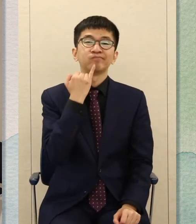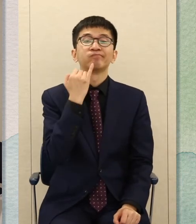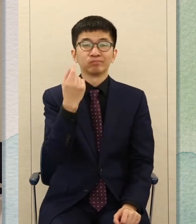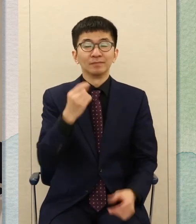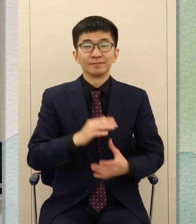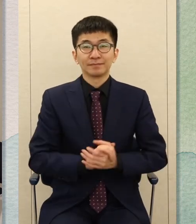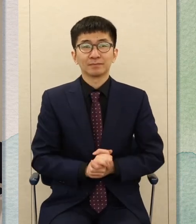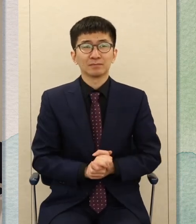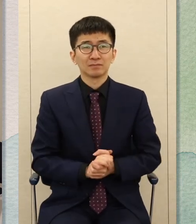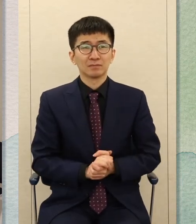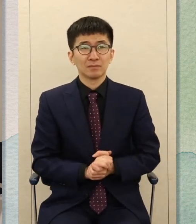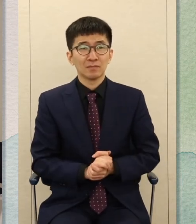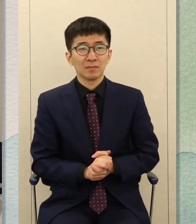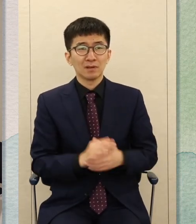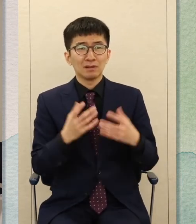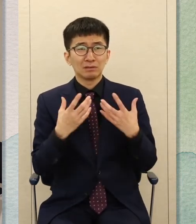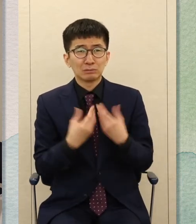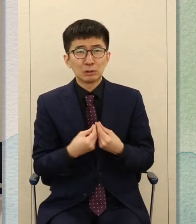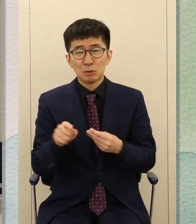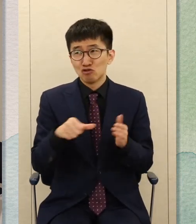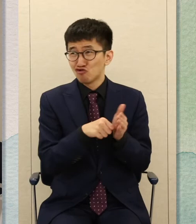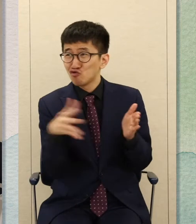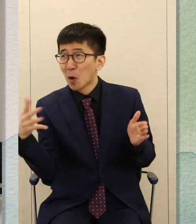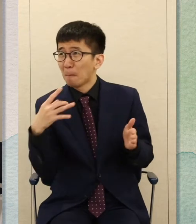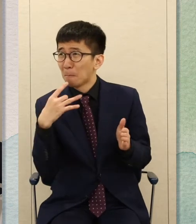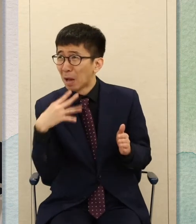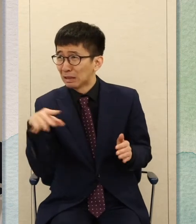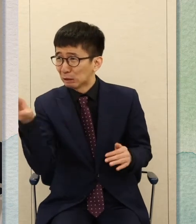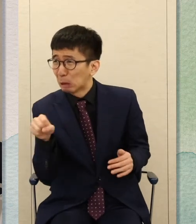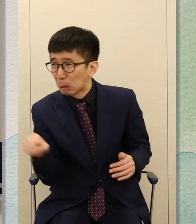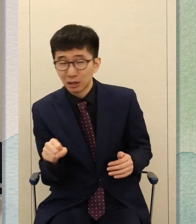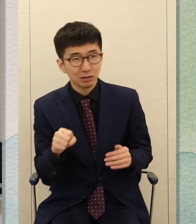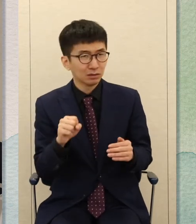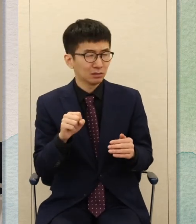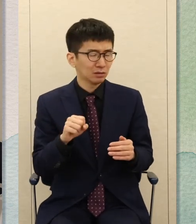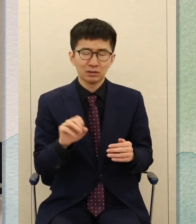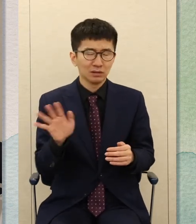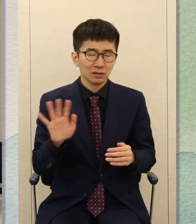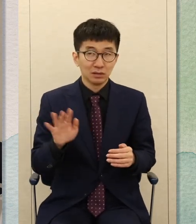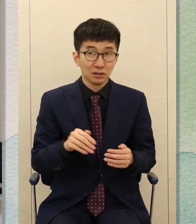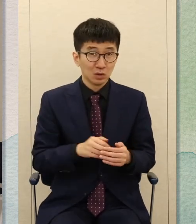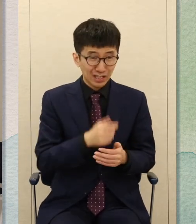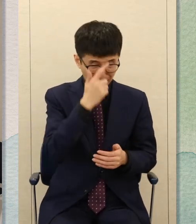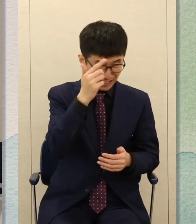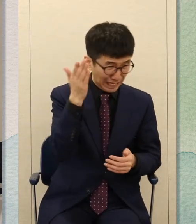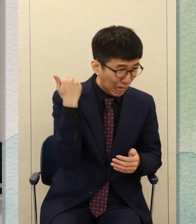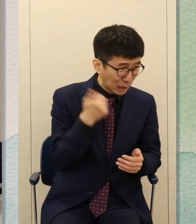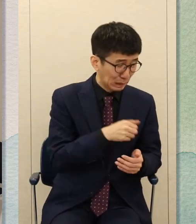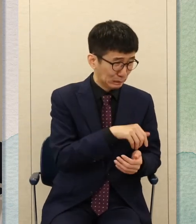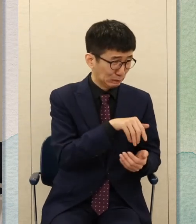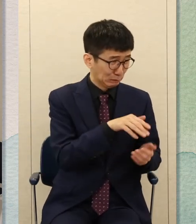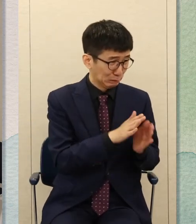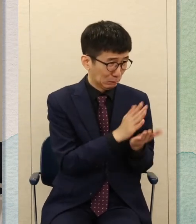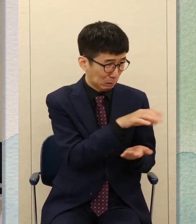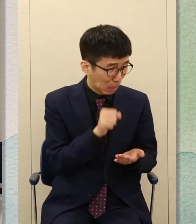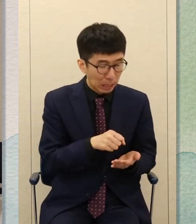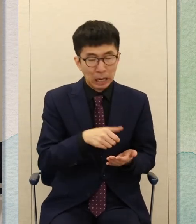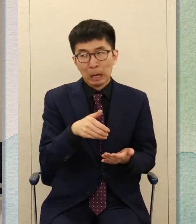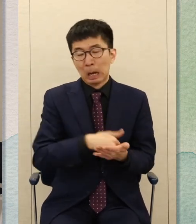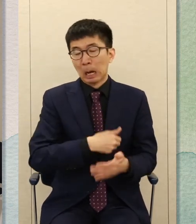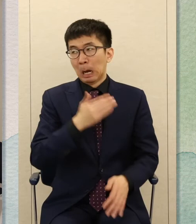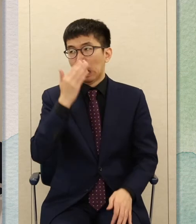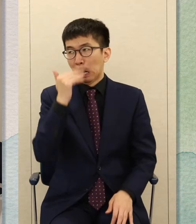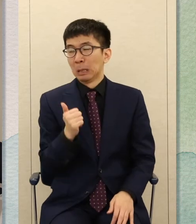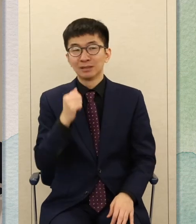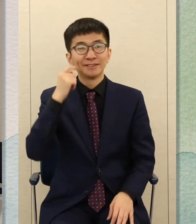생각이 듭니다. 너무 화제작 중심으로 가게 되면 깊이가 떨어지고요. 너무 고전 중심으로 하게 되면 재미가 없어요. 다 옛날 얘기만 맨날